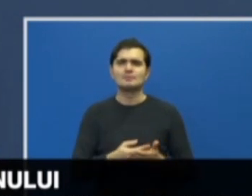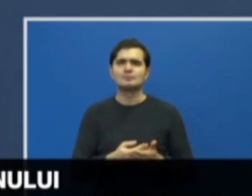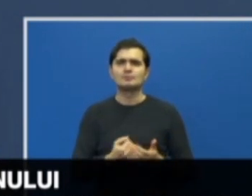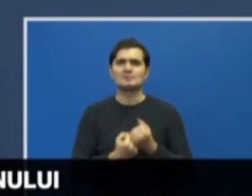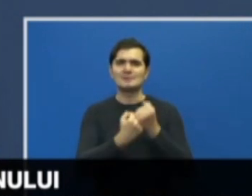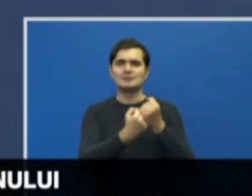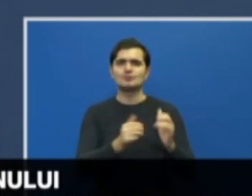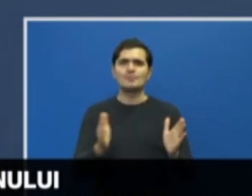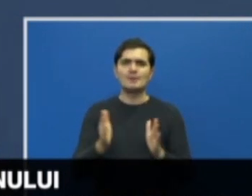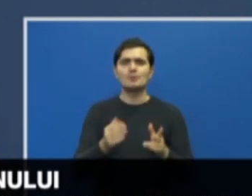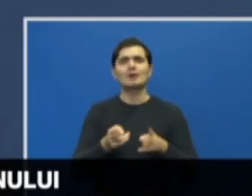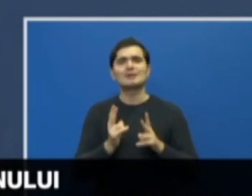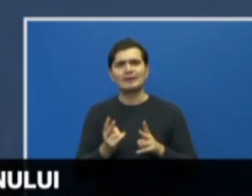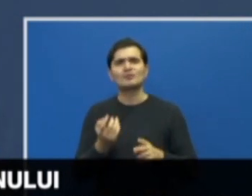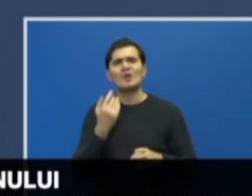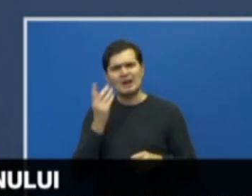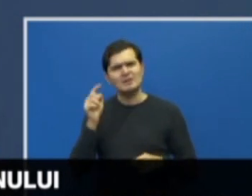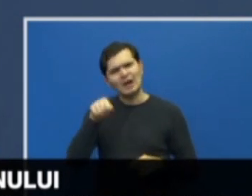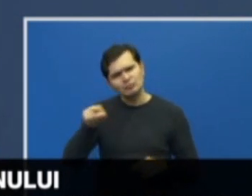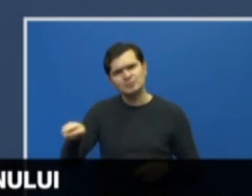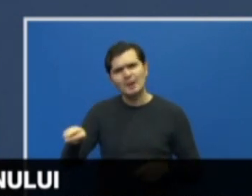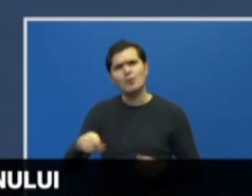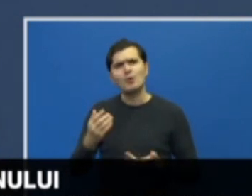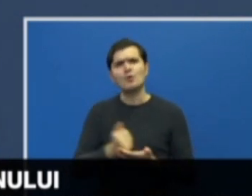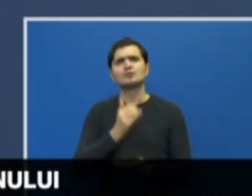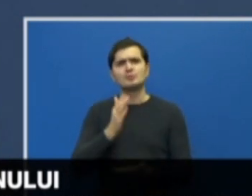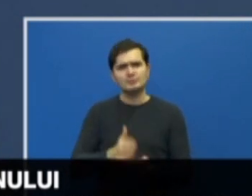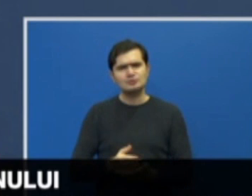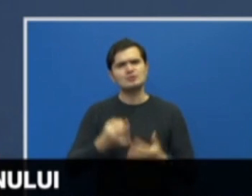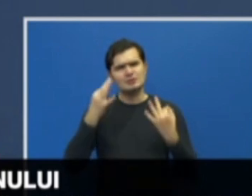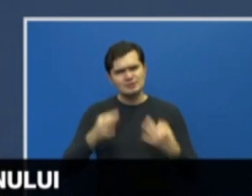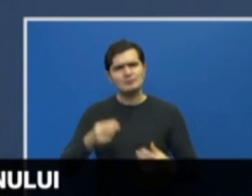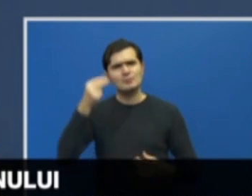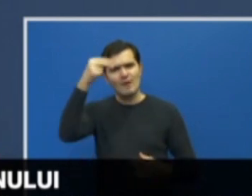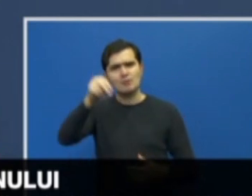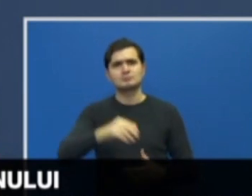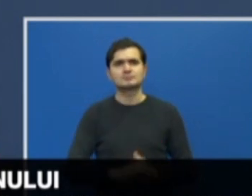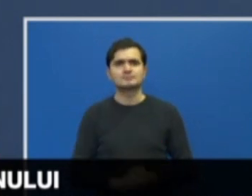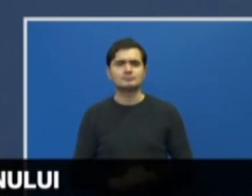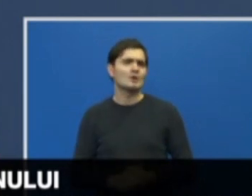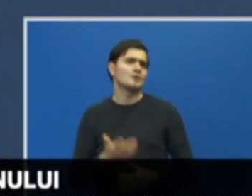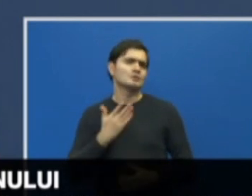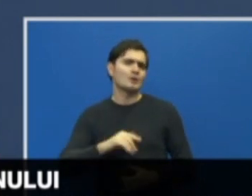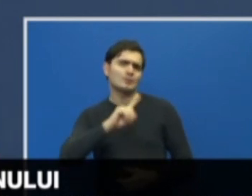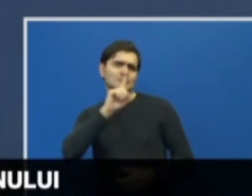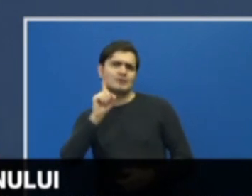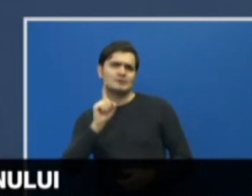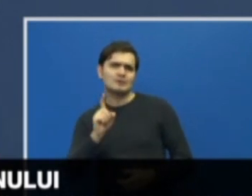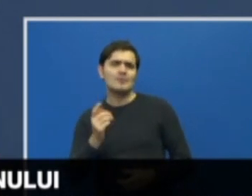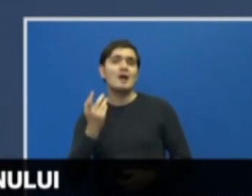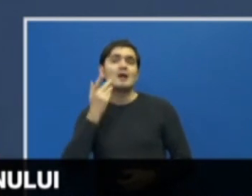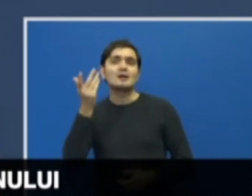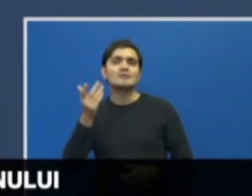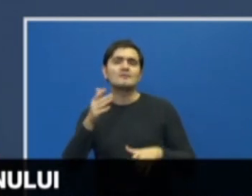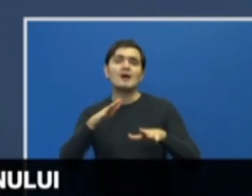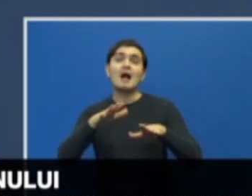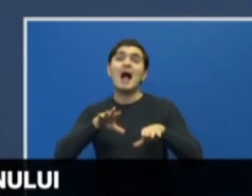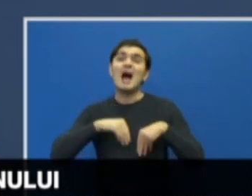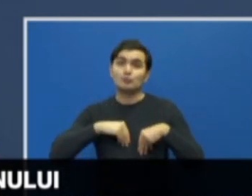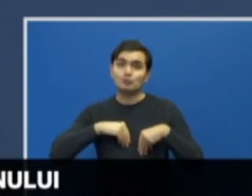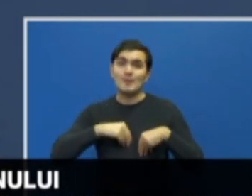rece. Când vom ajunge acolo, vom lua decizii și cu siguranță veți afla. Bun, vreau să vă mai întreb, când vă asumați că începe recalcularea